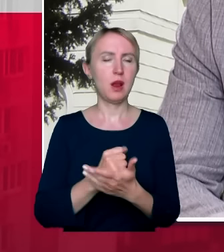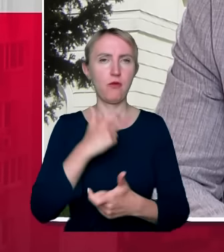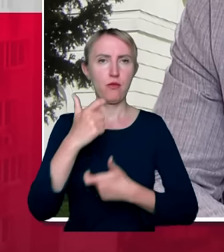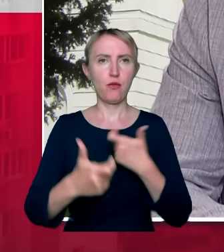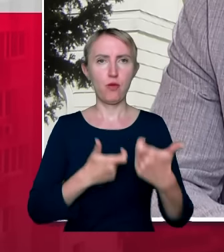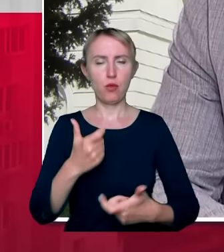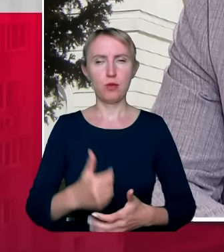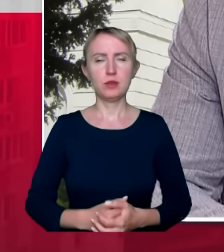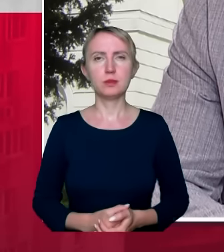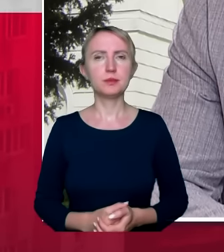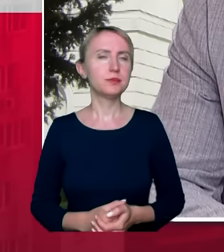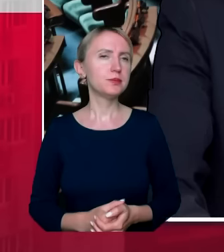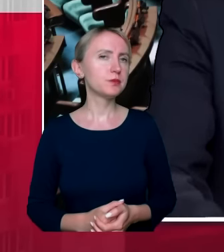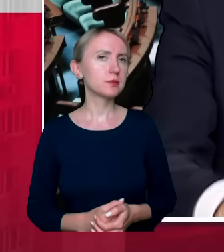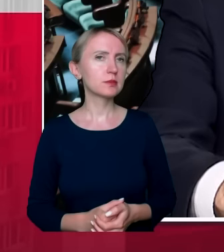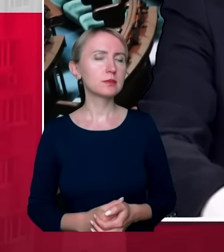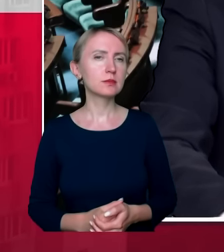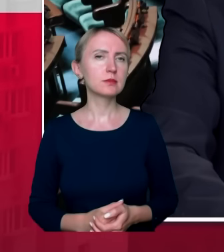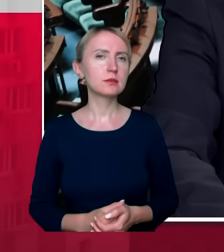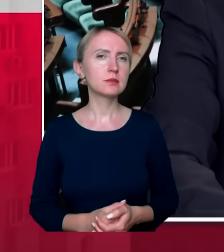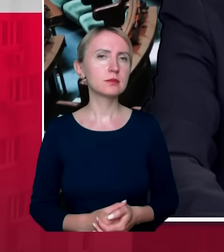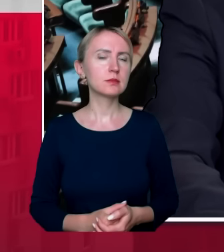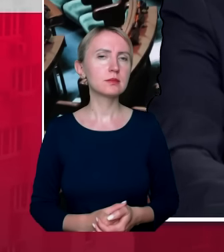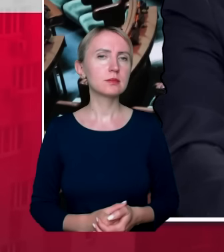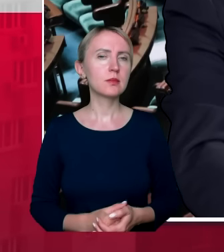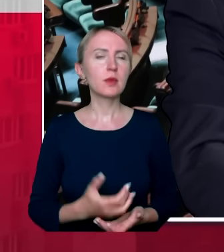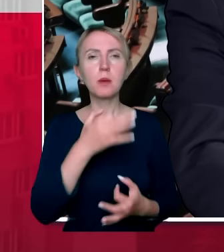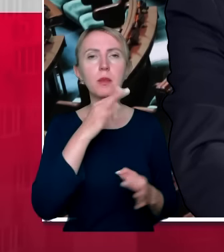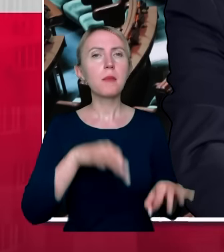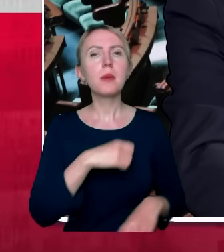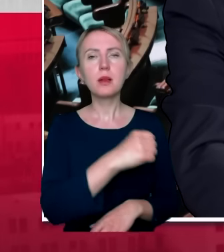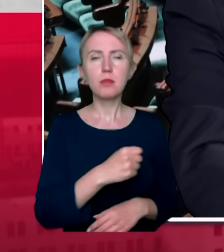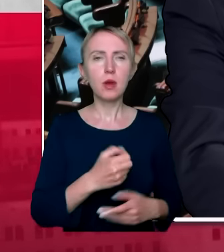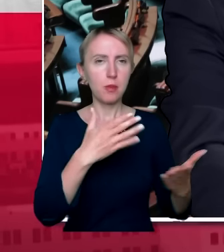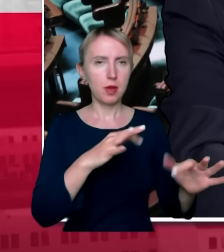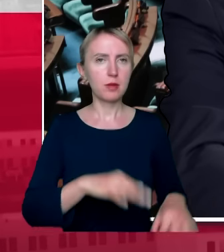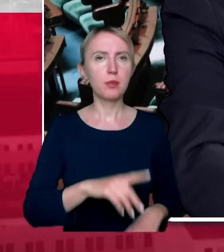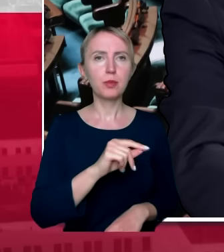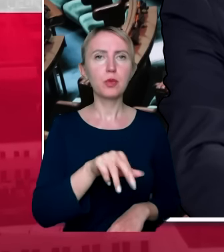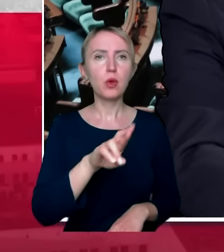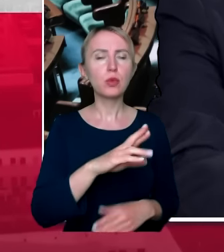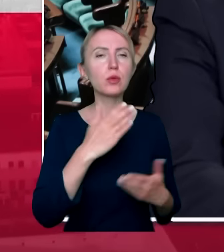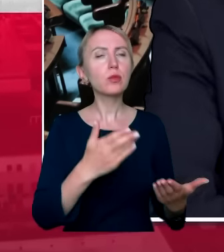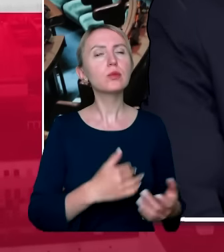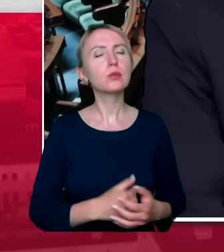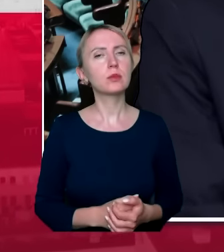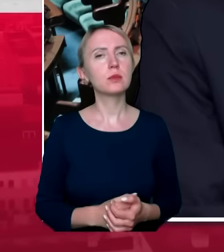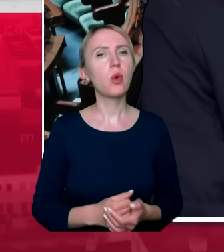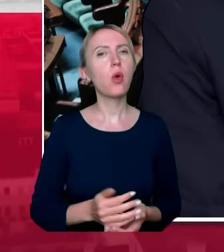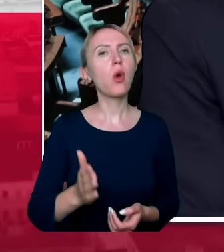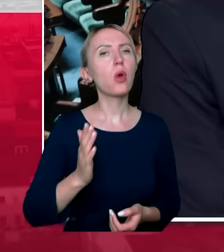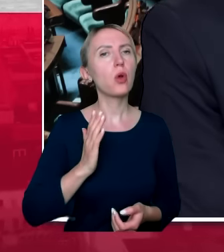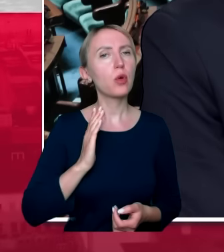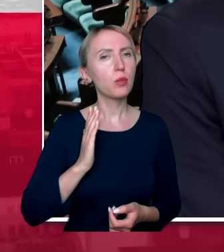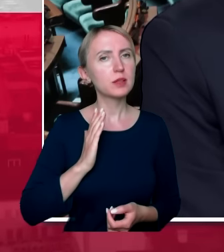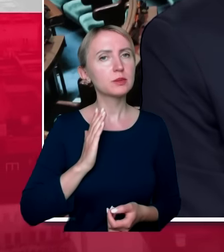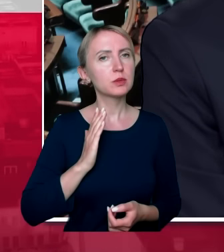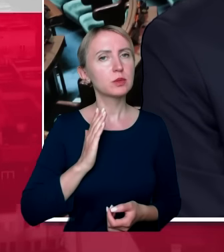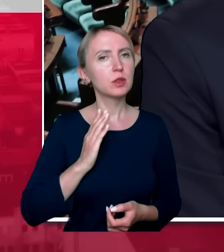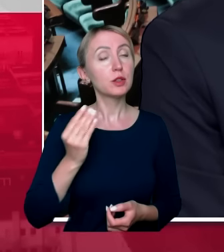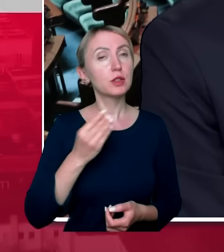wkroczyć. To panowie, i pytanie do pana posła i do pana Piotra w studio o bezpieczeństwo. Jeszcze jeden